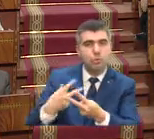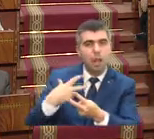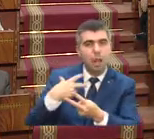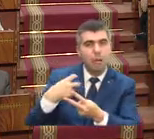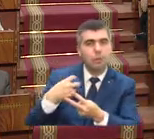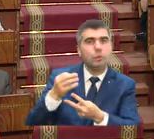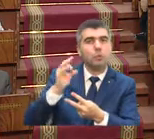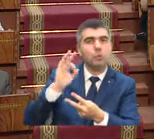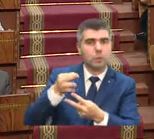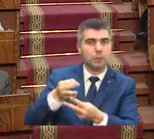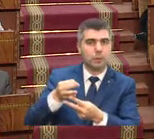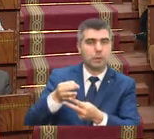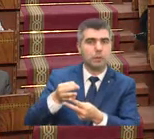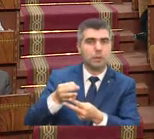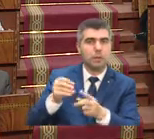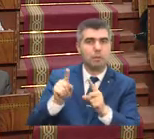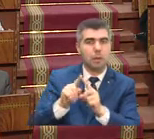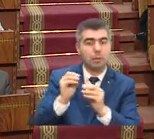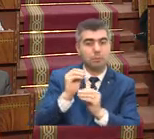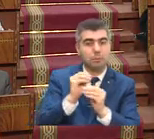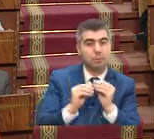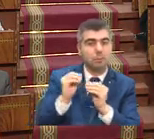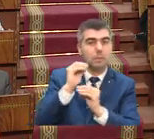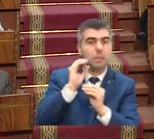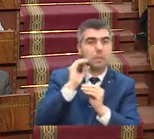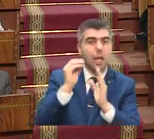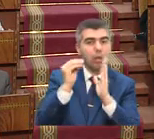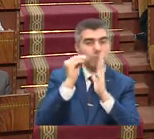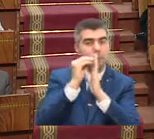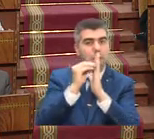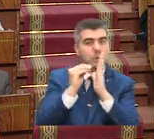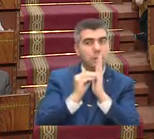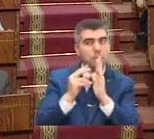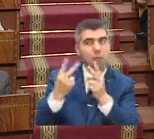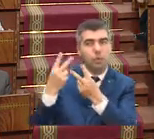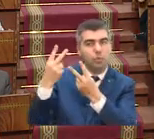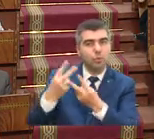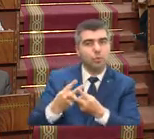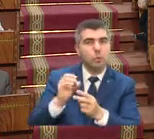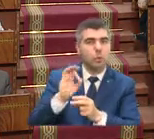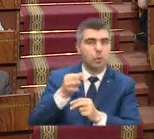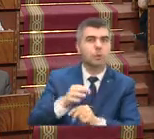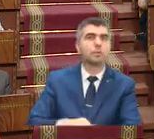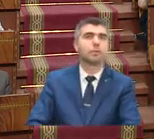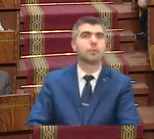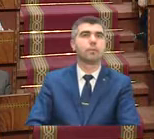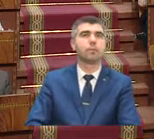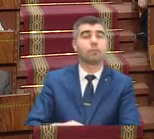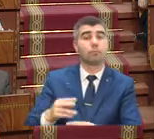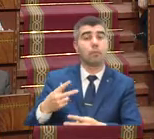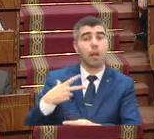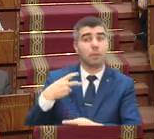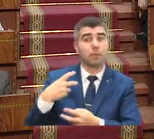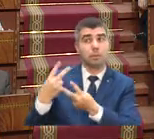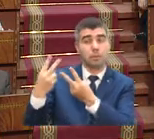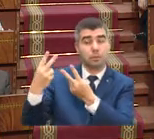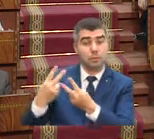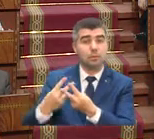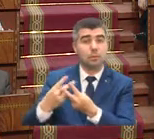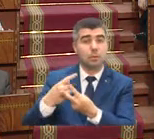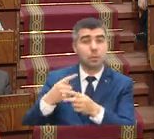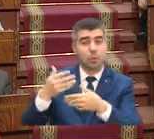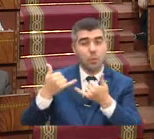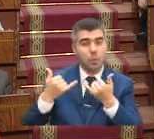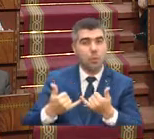الحفاظ على الصدارة في جلب الاستثمارات. كذلك سيد الوزير، المستثمر اليوم ينتظر تسريع